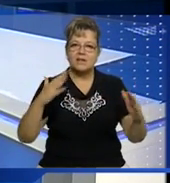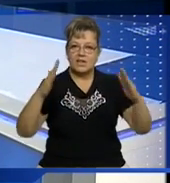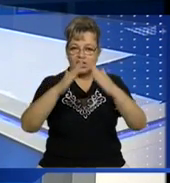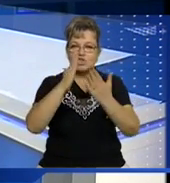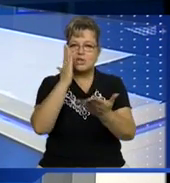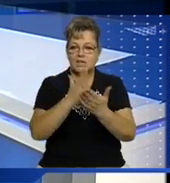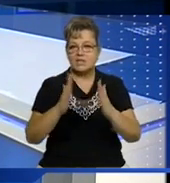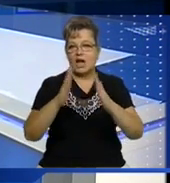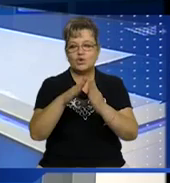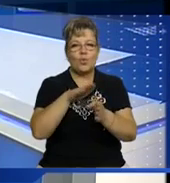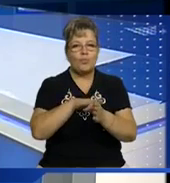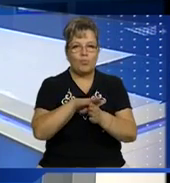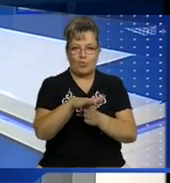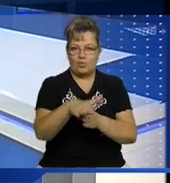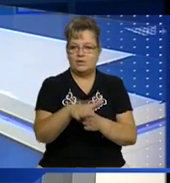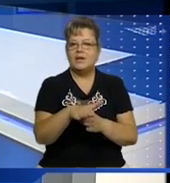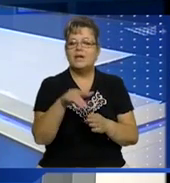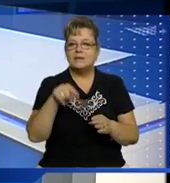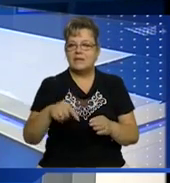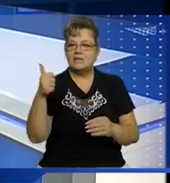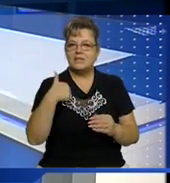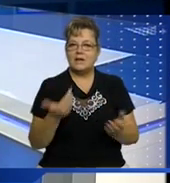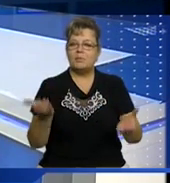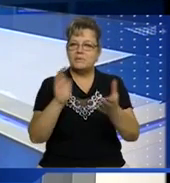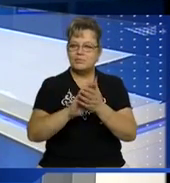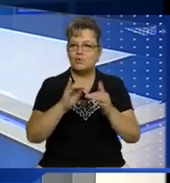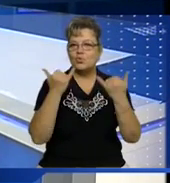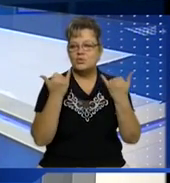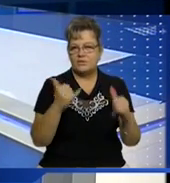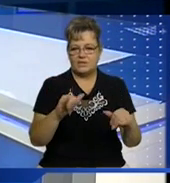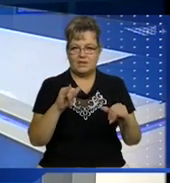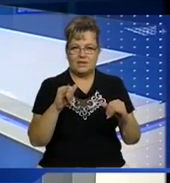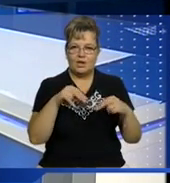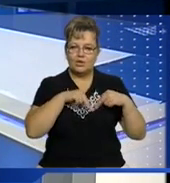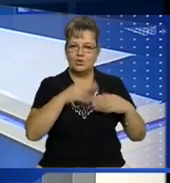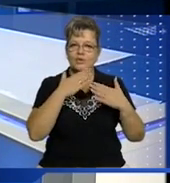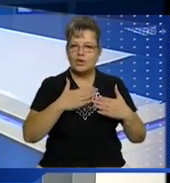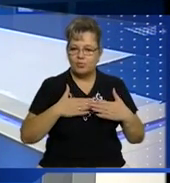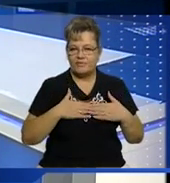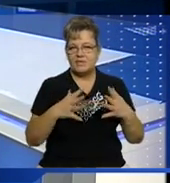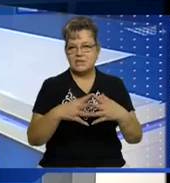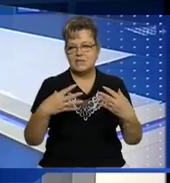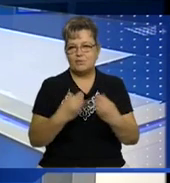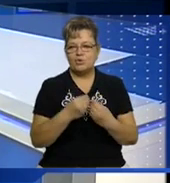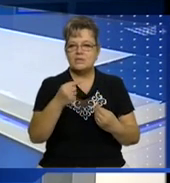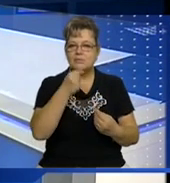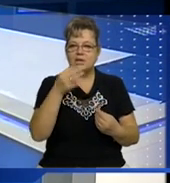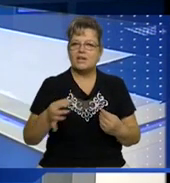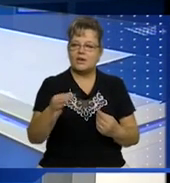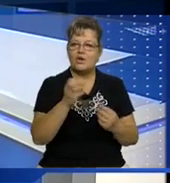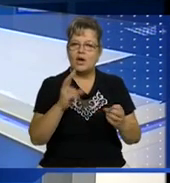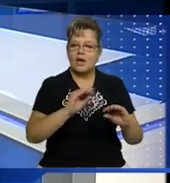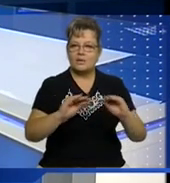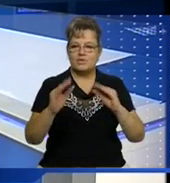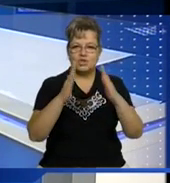пословица. Особенно, когда эта крыша над головой есть, а дом полная чаша. На этой неделе мы познакомились с удивительно трудолюбивой семьей из